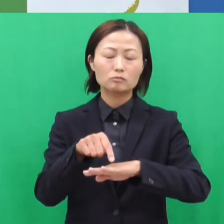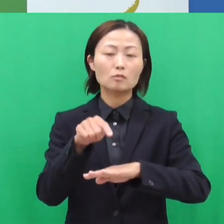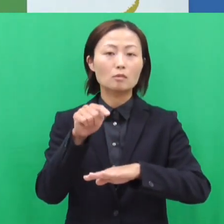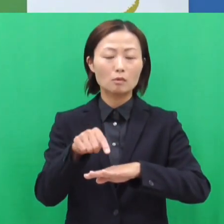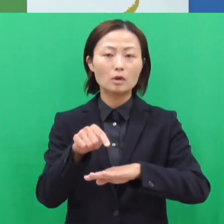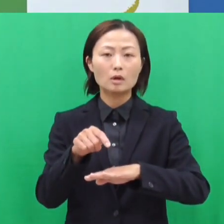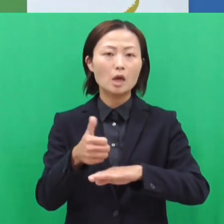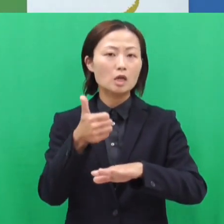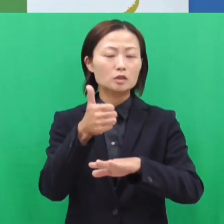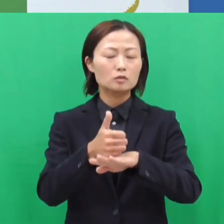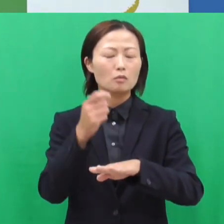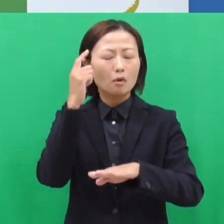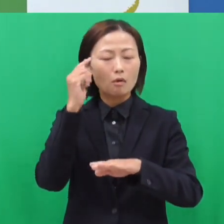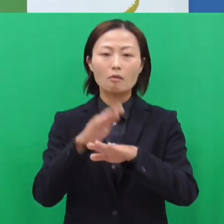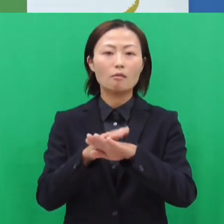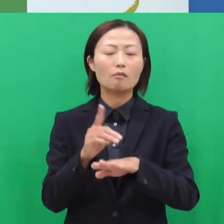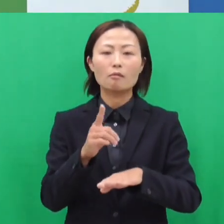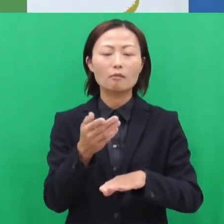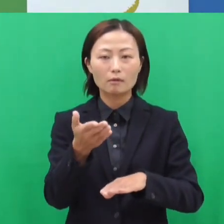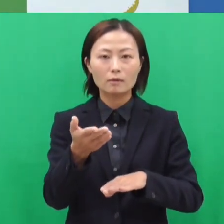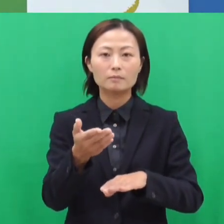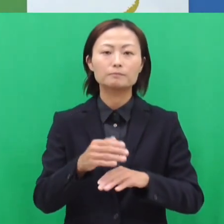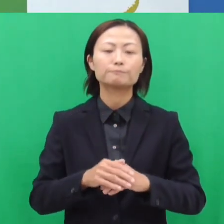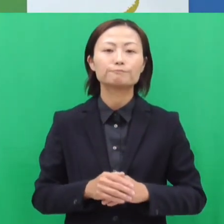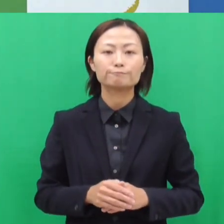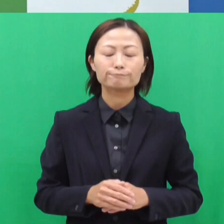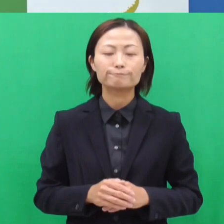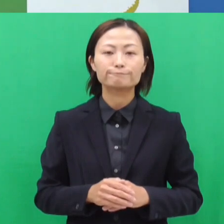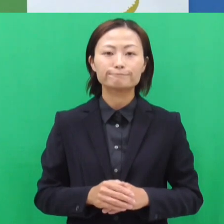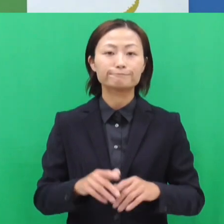て知事の所管をいただきます